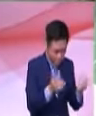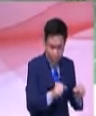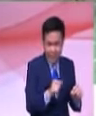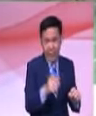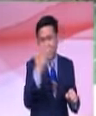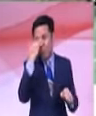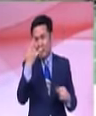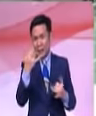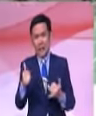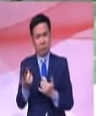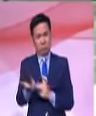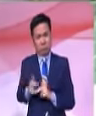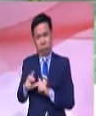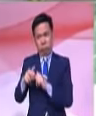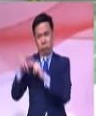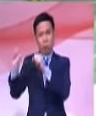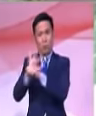di negara ini.